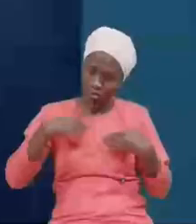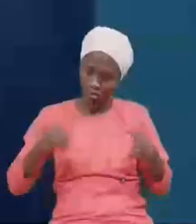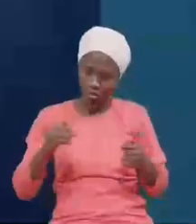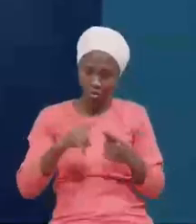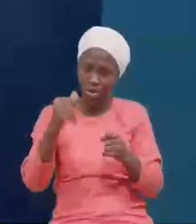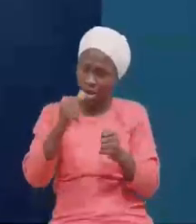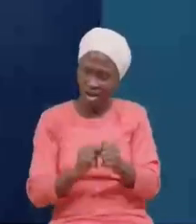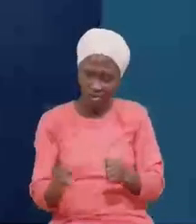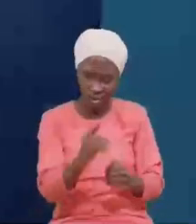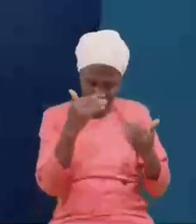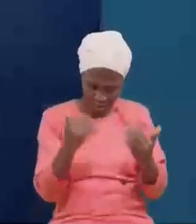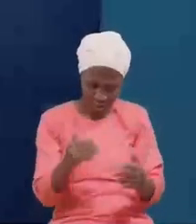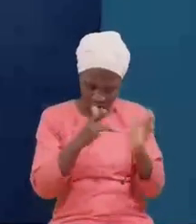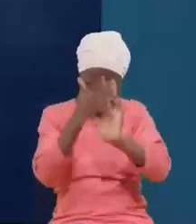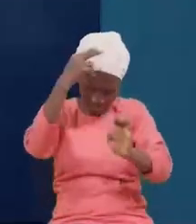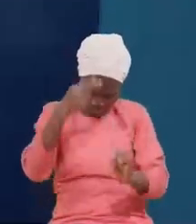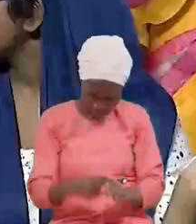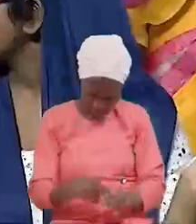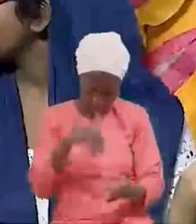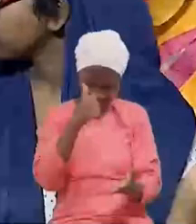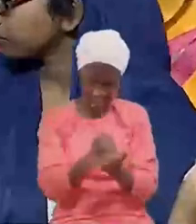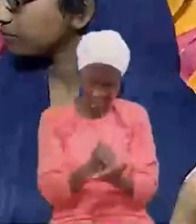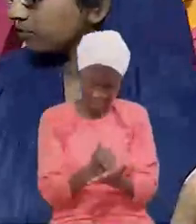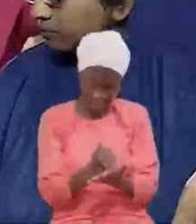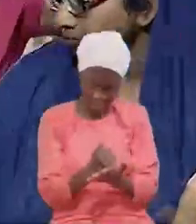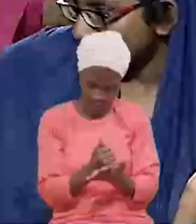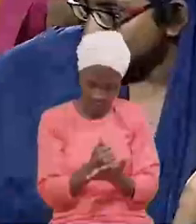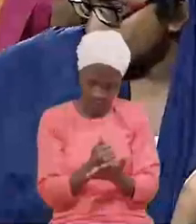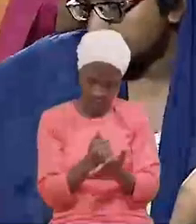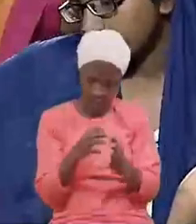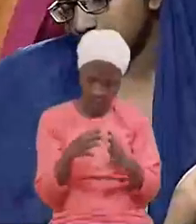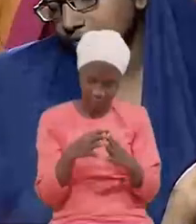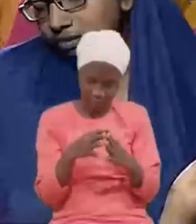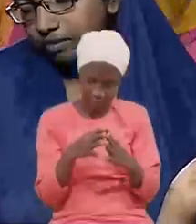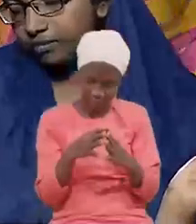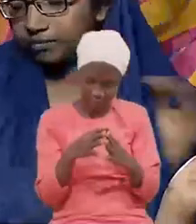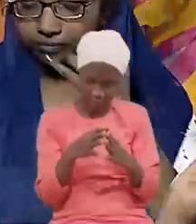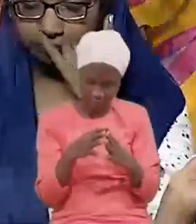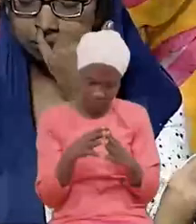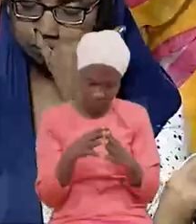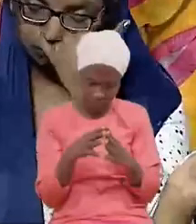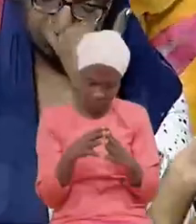j'envoie ta guérison à tout le monde maintenant au nom de Jésus-Christ.